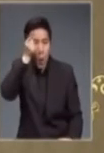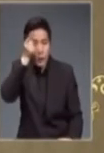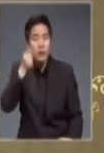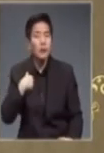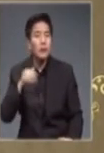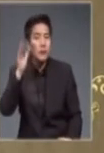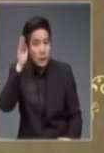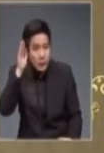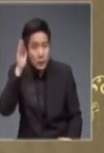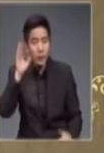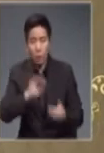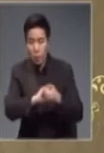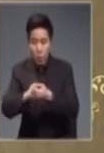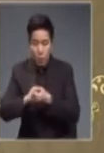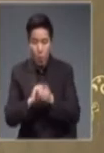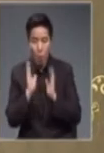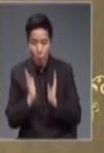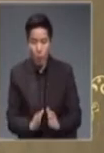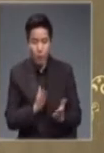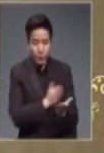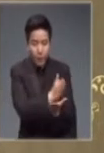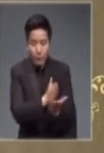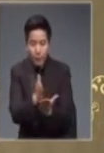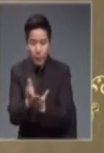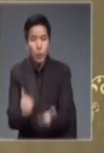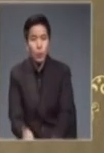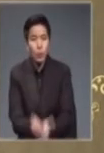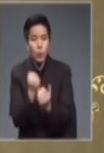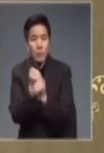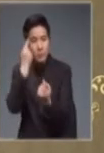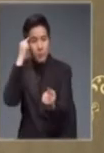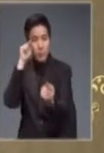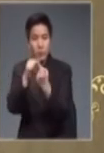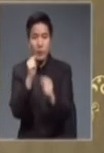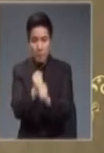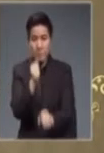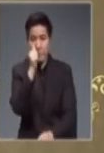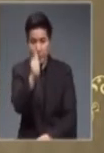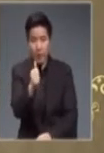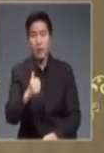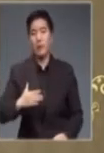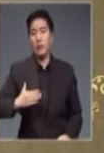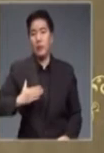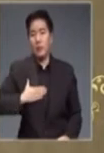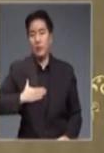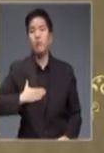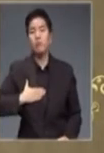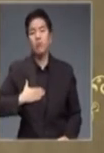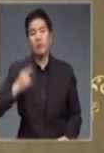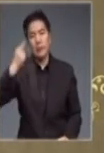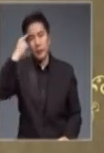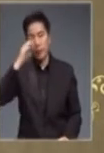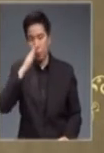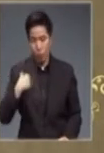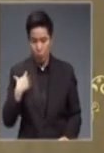2ปีทั้งนี้ประเทศไทยเรายังได้รับการจัดอันดับเป็นท็อป10ในอีกหลายๆด้านเช่นการท่องเที่ยวการเจริญเติบโต